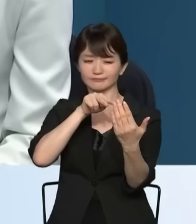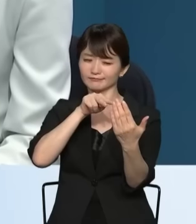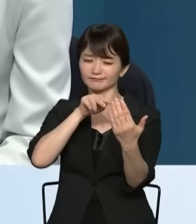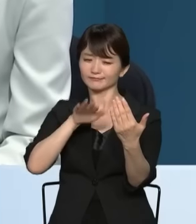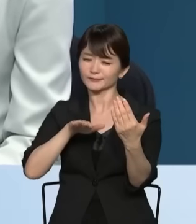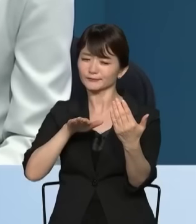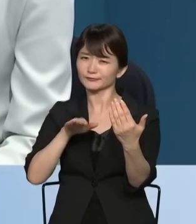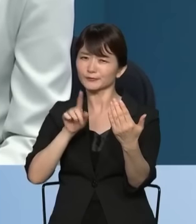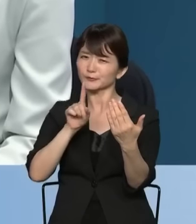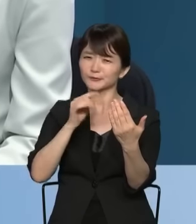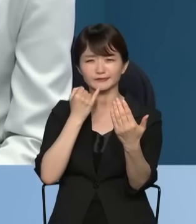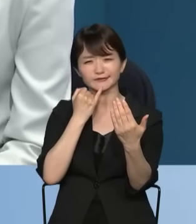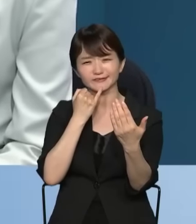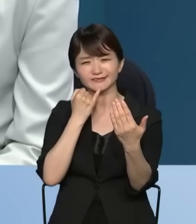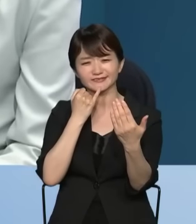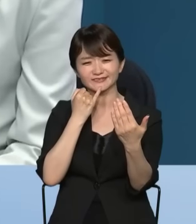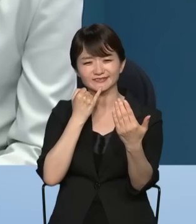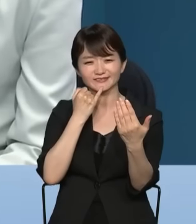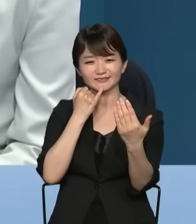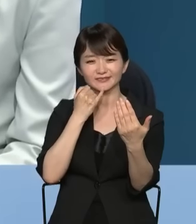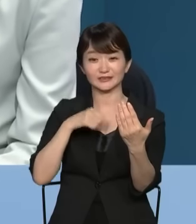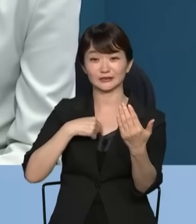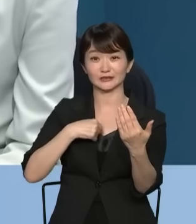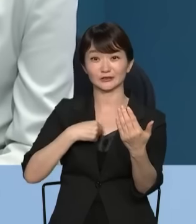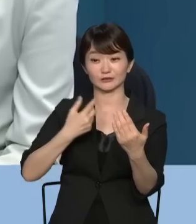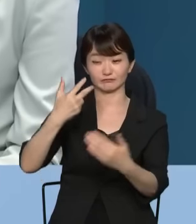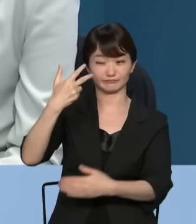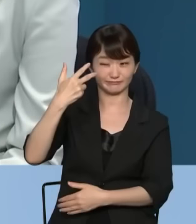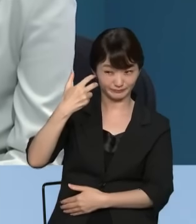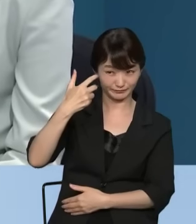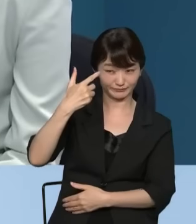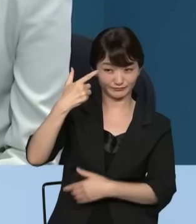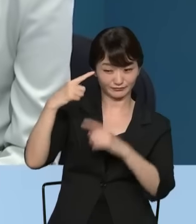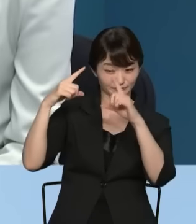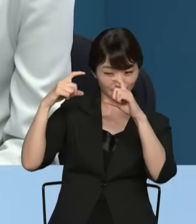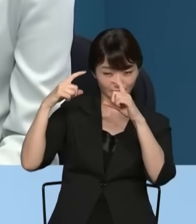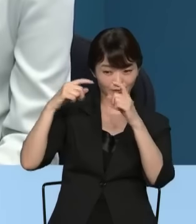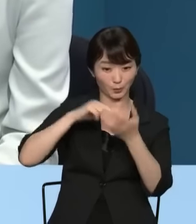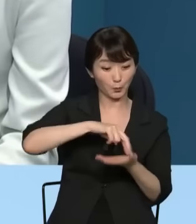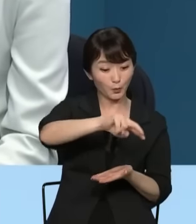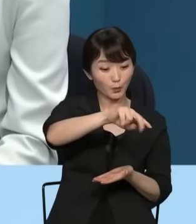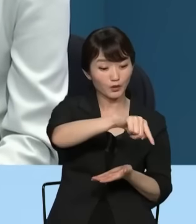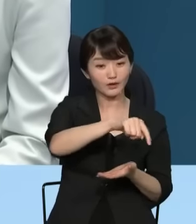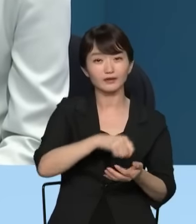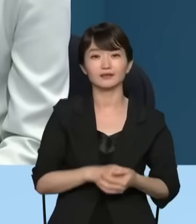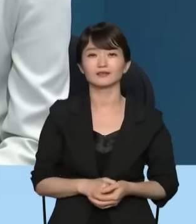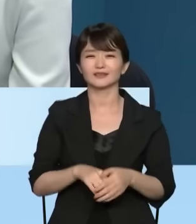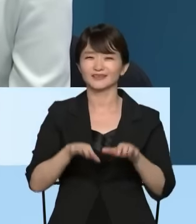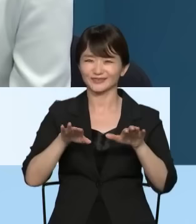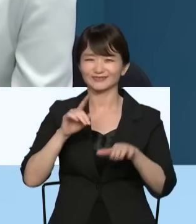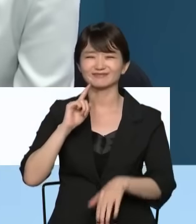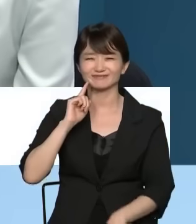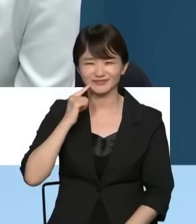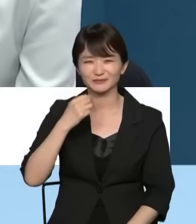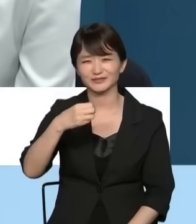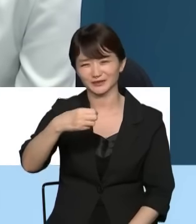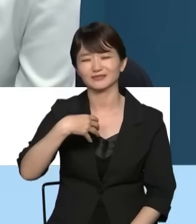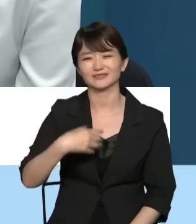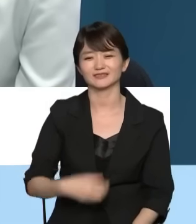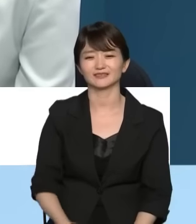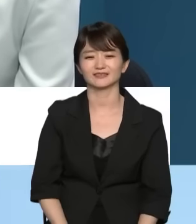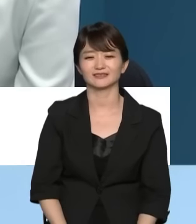오늘 좀 괜찮은 것 같아. 그래서 이제 셀카를 찍어서 아, 그래요? 제가 보내줬더니 오늘은 참 예쁘다. 예쁘다고.